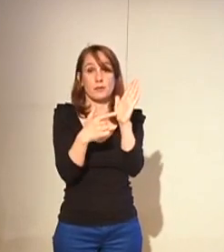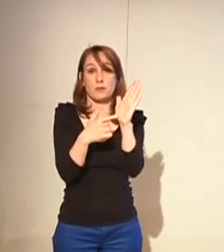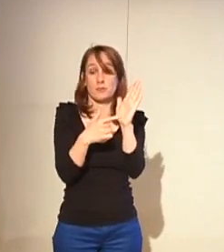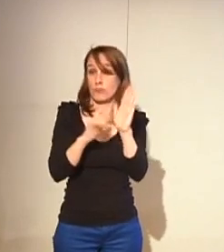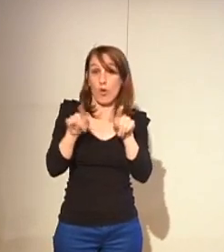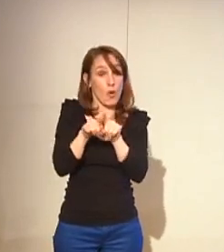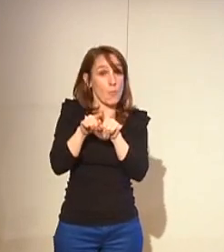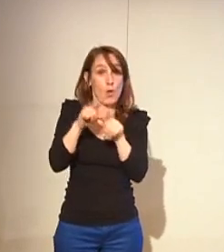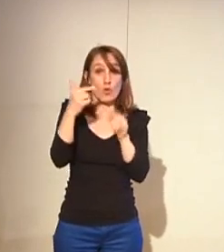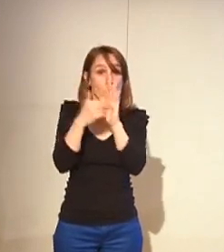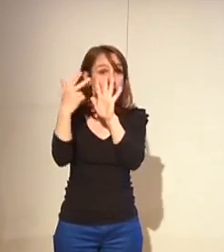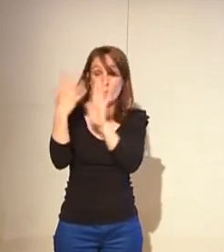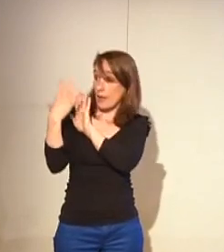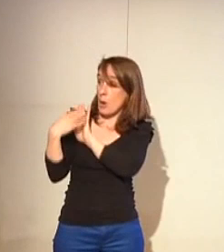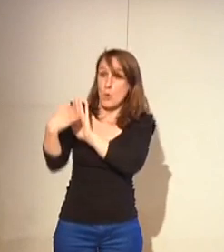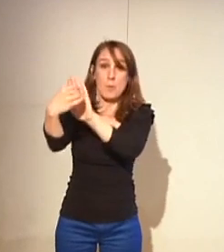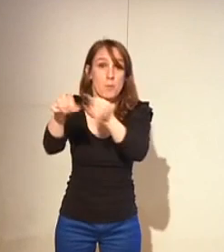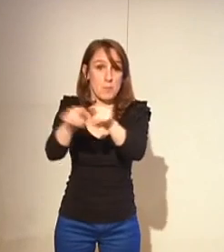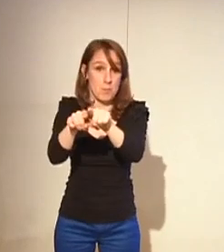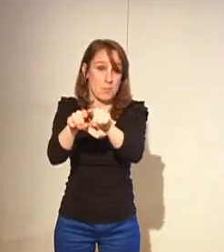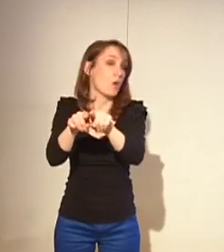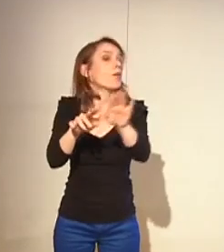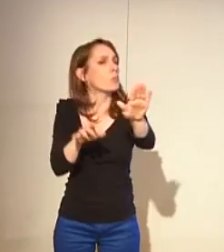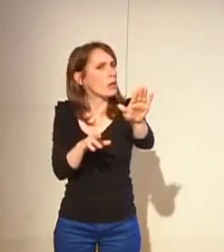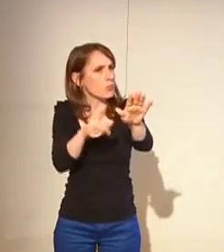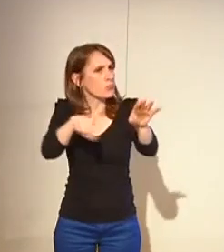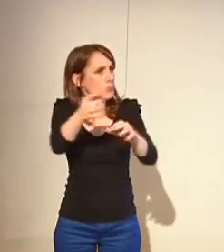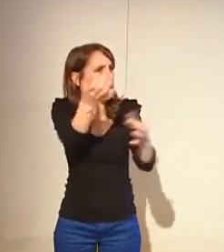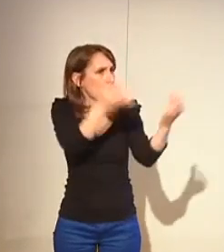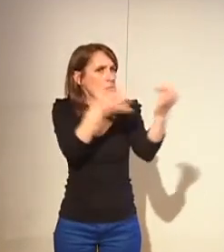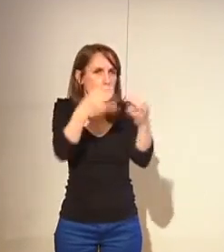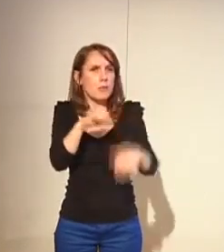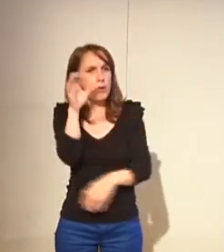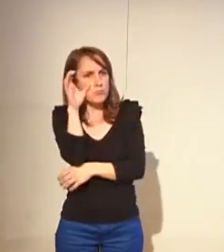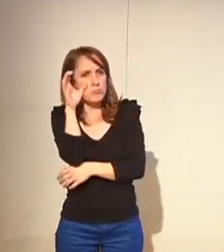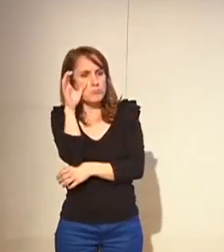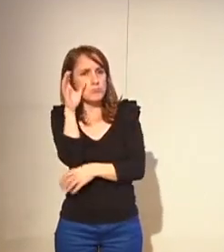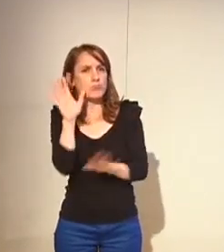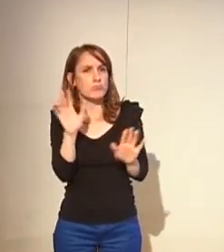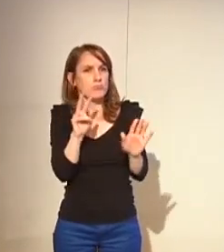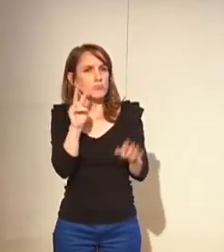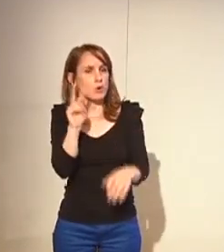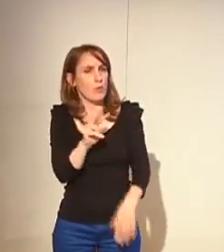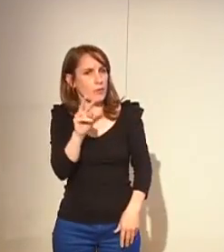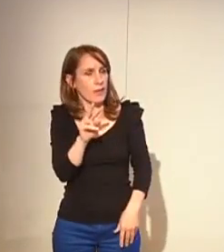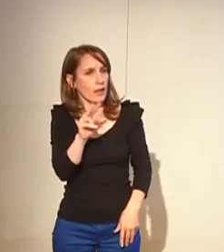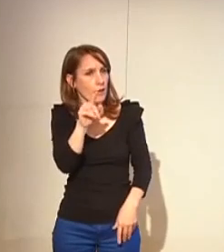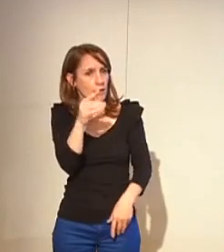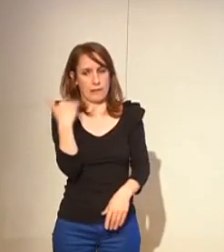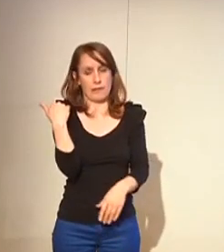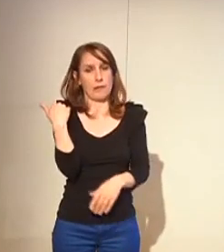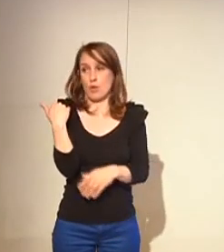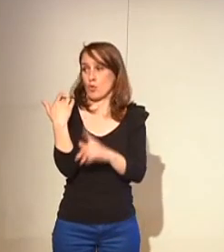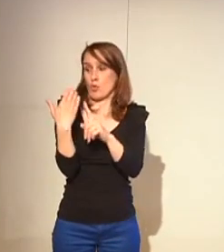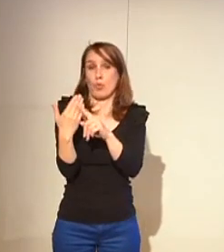2008 j'entends euh à la fois le le fait que il y a la loi a pu